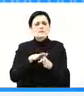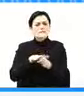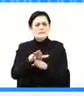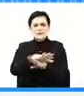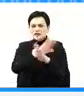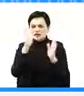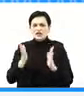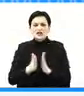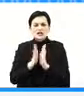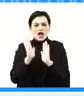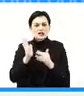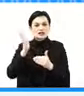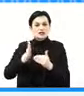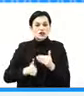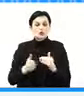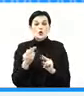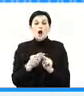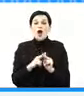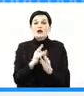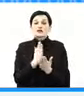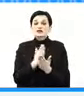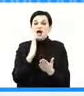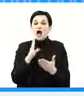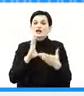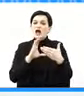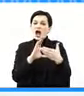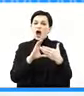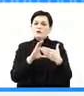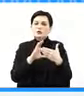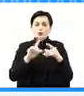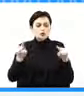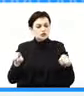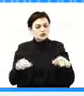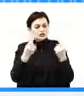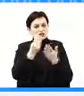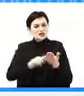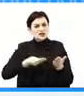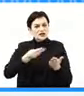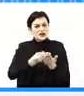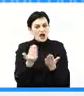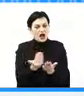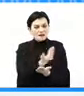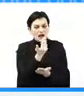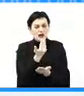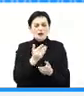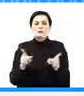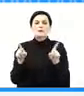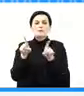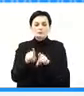იქნება დასრულებული. ეს არის ავტობუსების განახლება, ეს არის ასევე